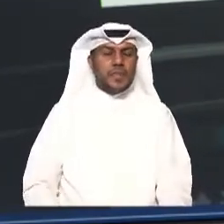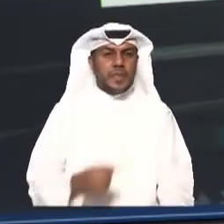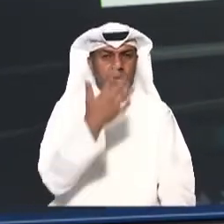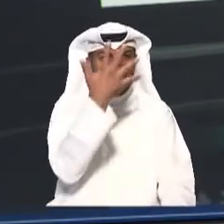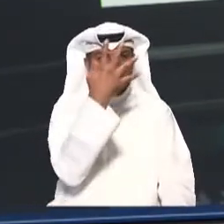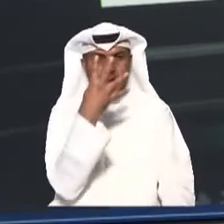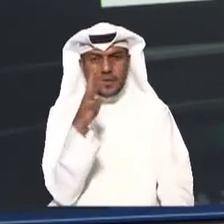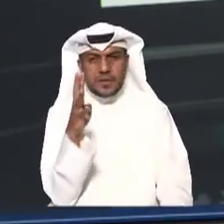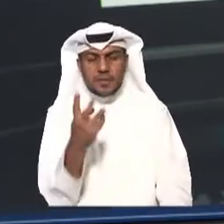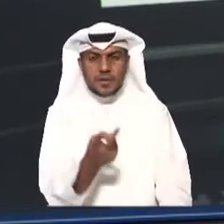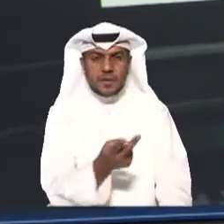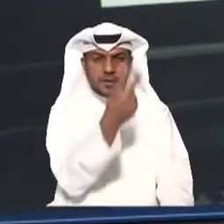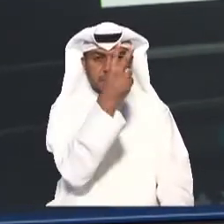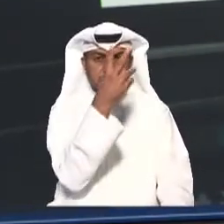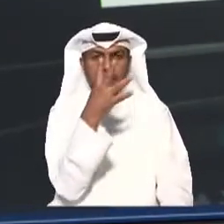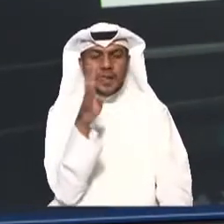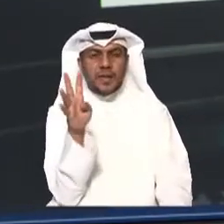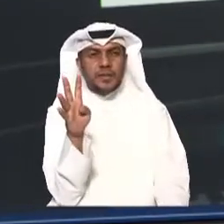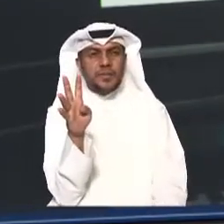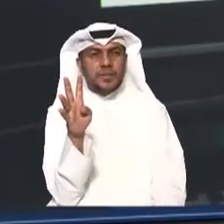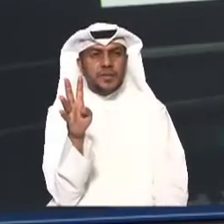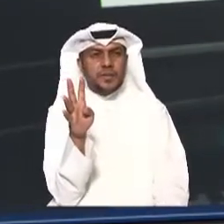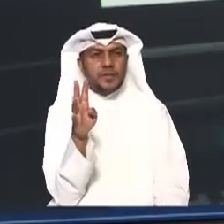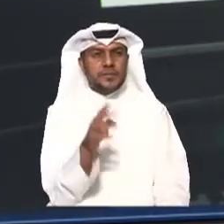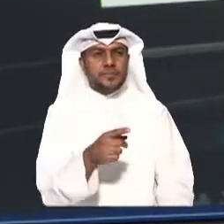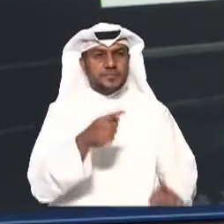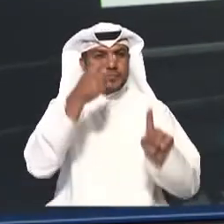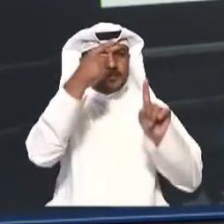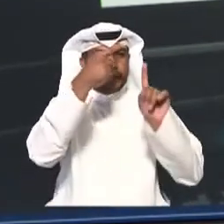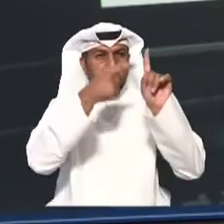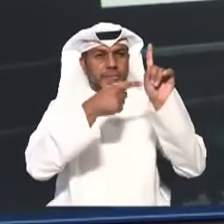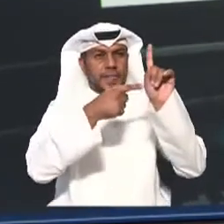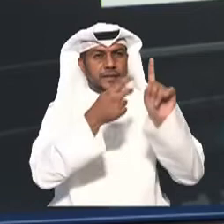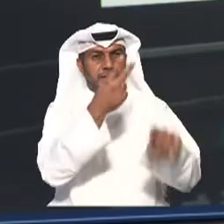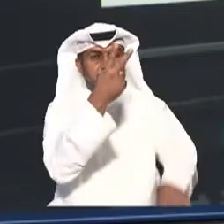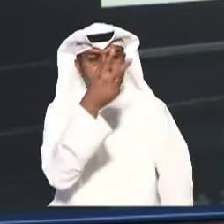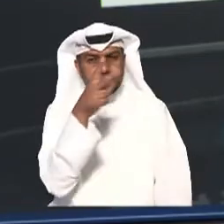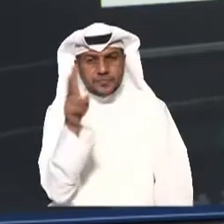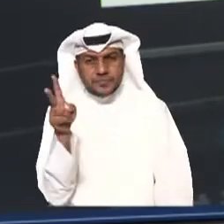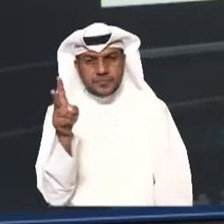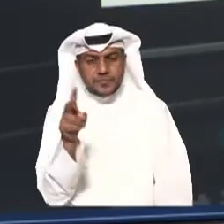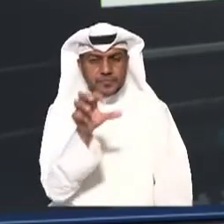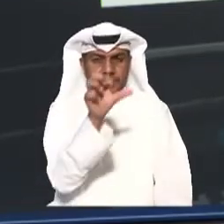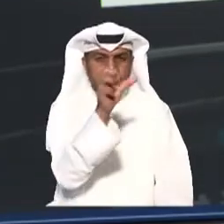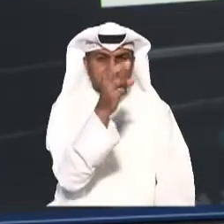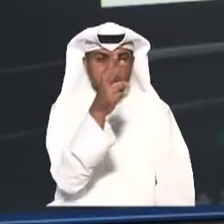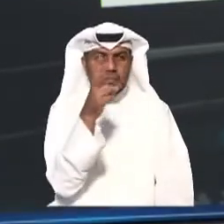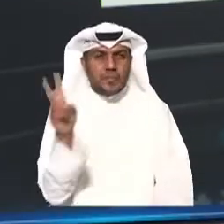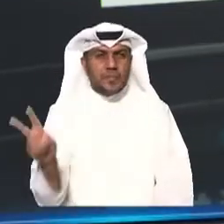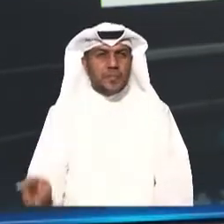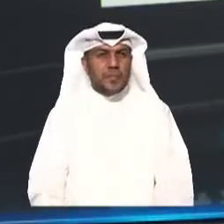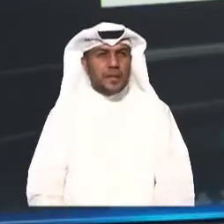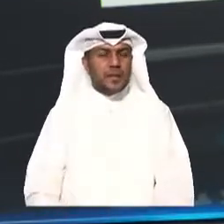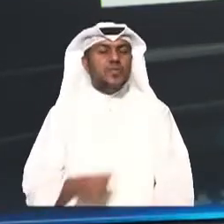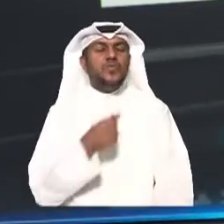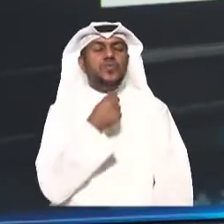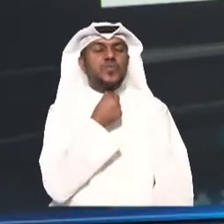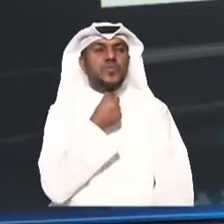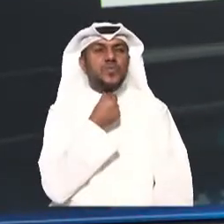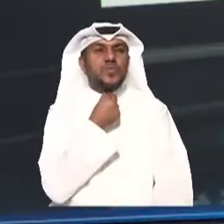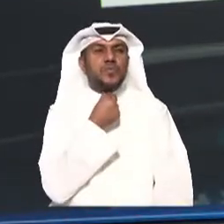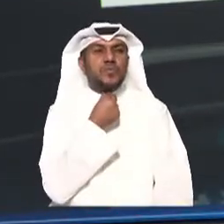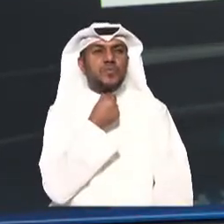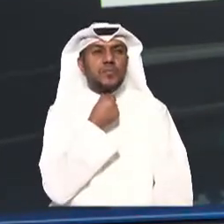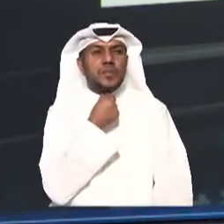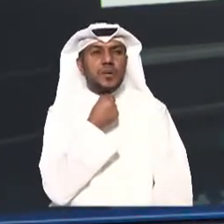45 إلى 47 درجة مئوية. بالنسبة للصغرى متفاوتة ما بين 27 إلى 29 درجة مئوية. ابتداء من يوم الجمعة عودة